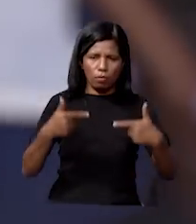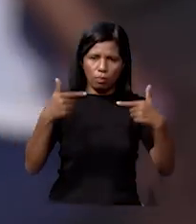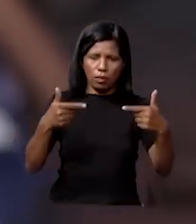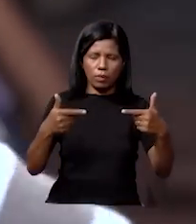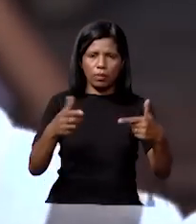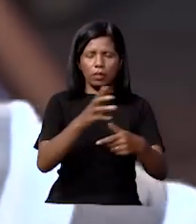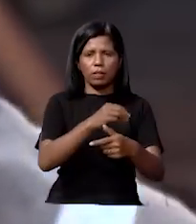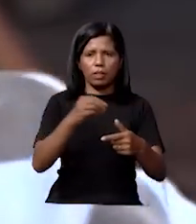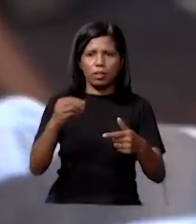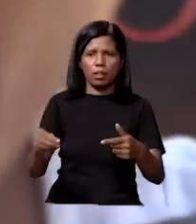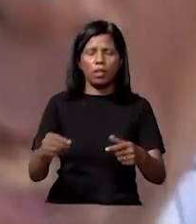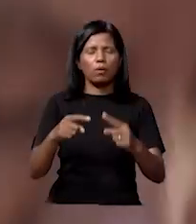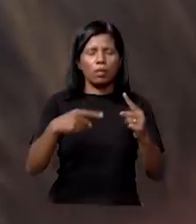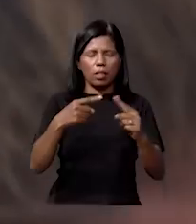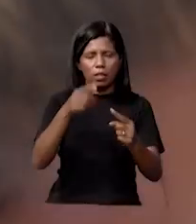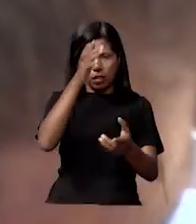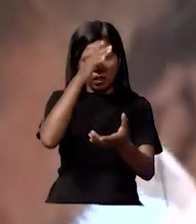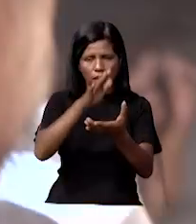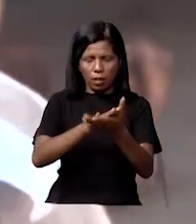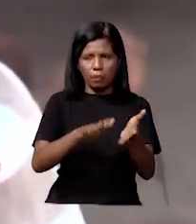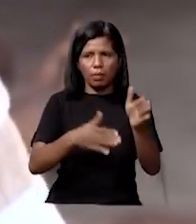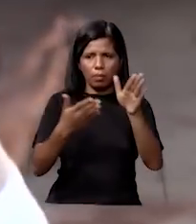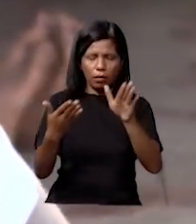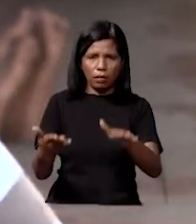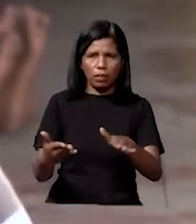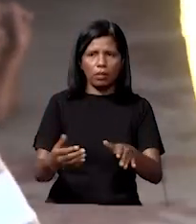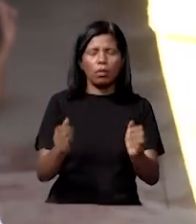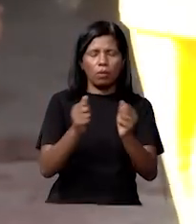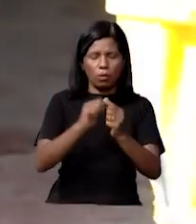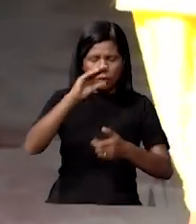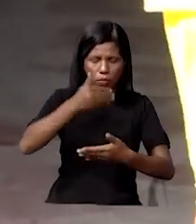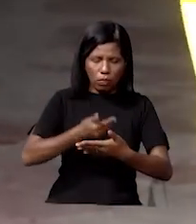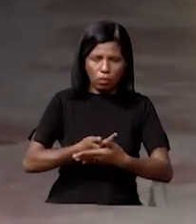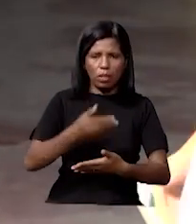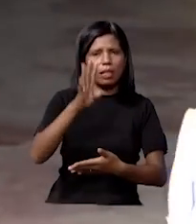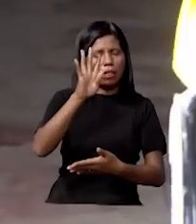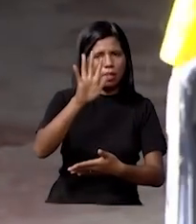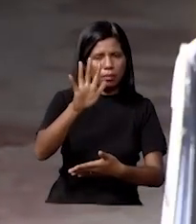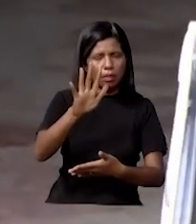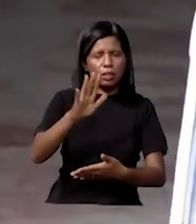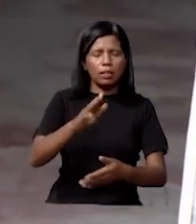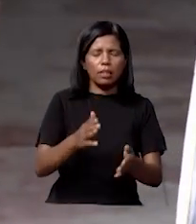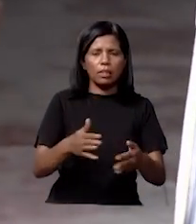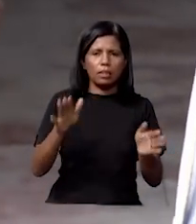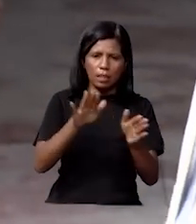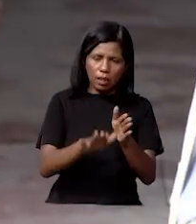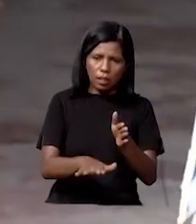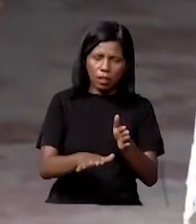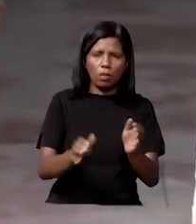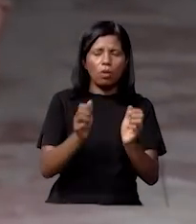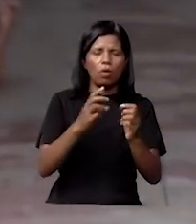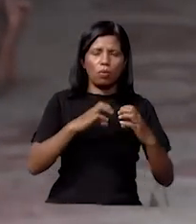rogaya niang ne banyir ni lain mate husik hela ni ho ne uang nain lima ne be seki ik. Mai be Hufuan